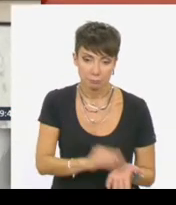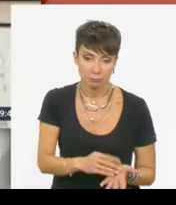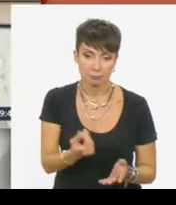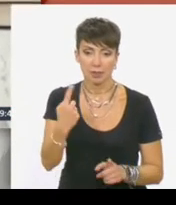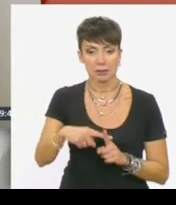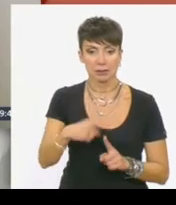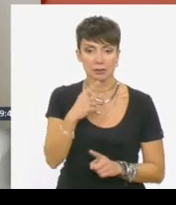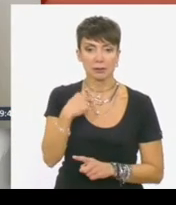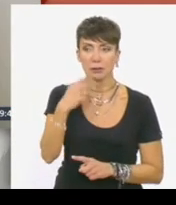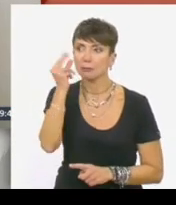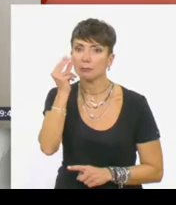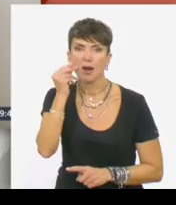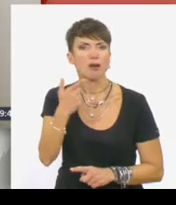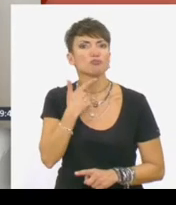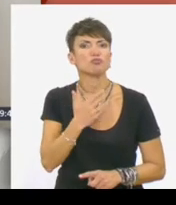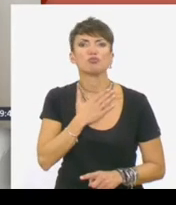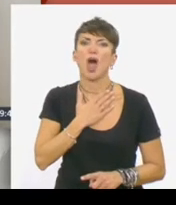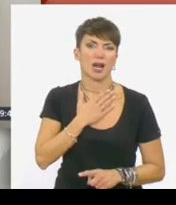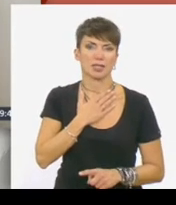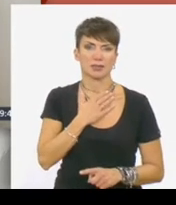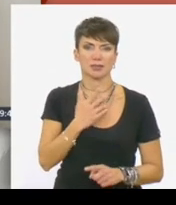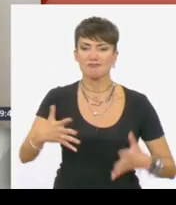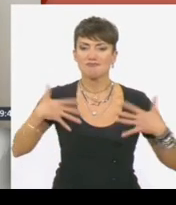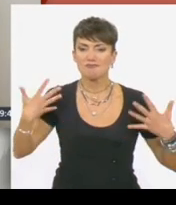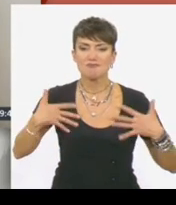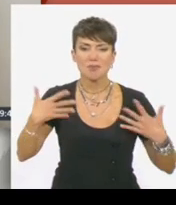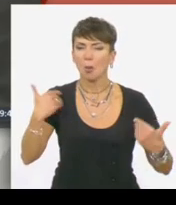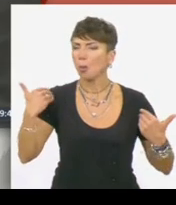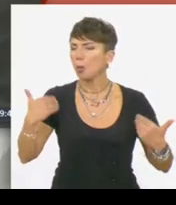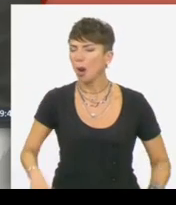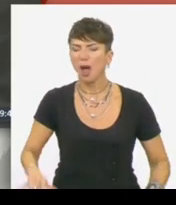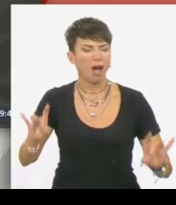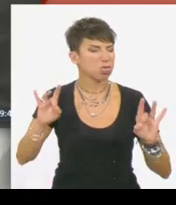3 παραδόσεις, 3 ώρες. Αλλά ήταν ωραία. Μ' άρεσε, με ενθουσίαζε, δεν με κούραζε καθόλου.